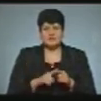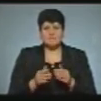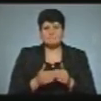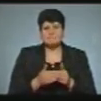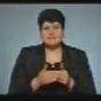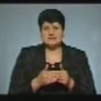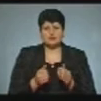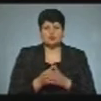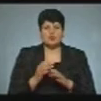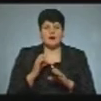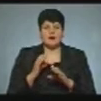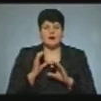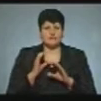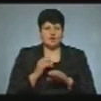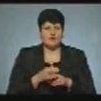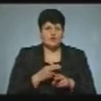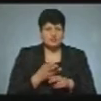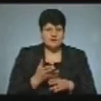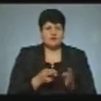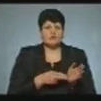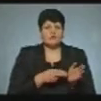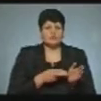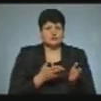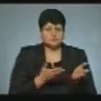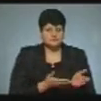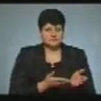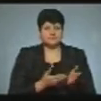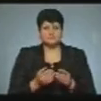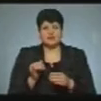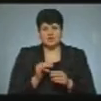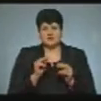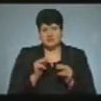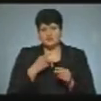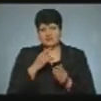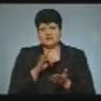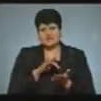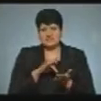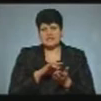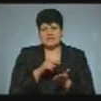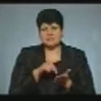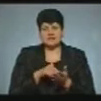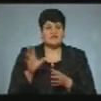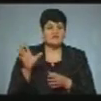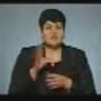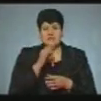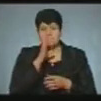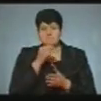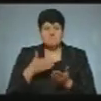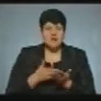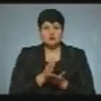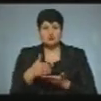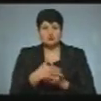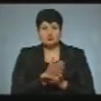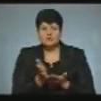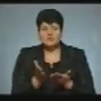від автовокзалу, від залізнодорожного вокзалу. І будемо відверті, в центрі міста, де всі маршрутки, як кажуть, всі дороги ведуть в Рим.